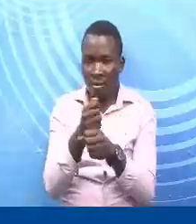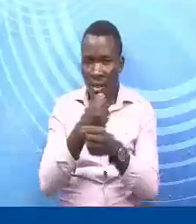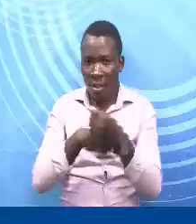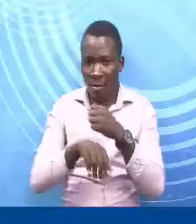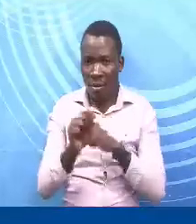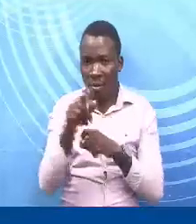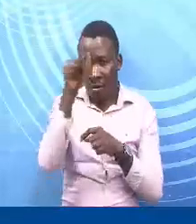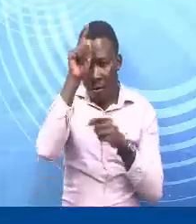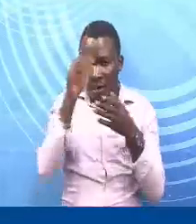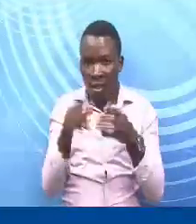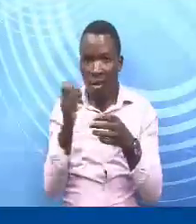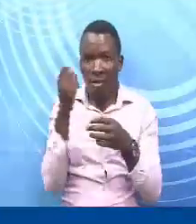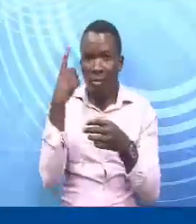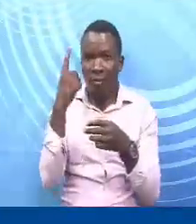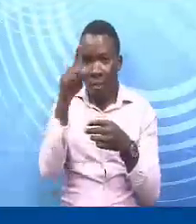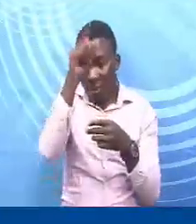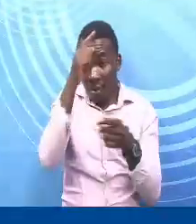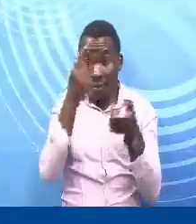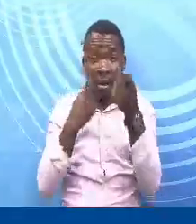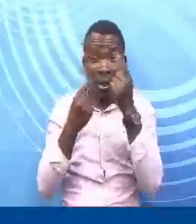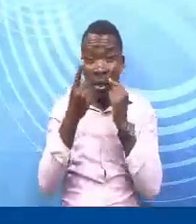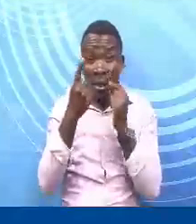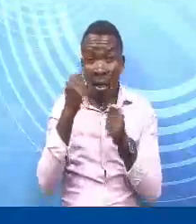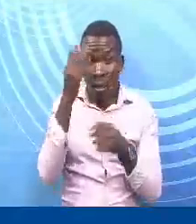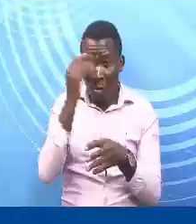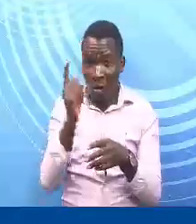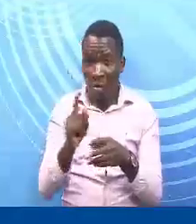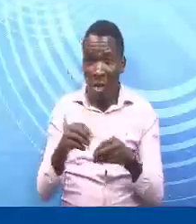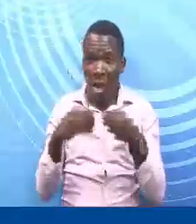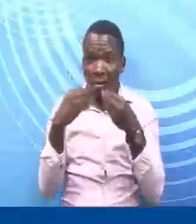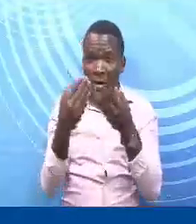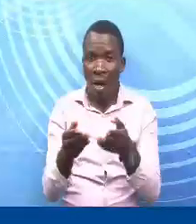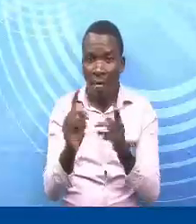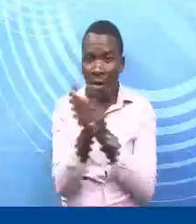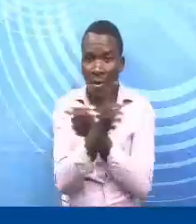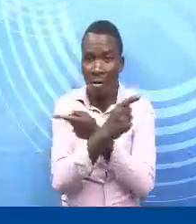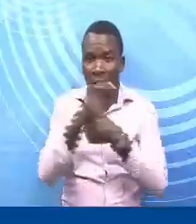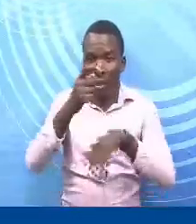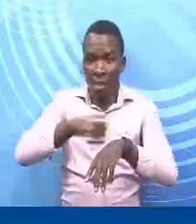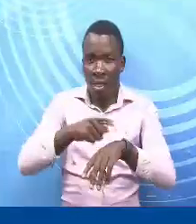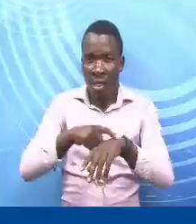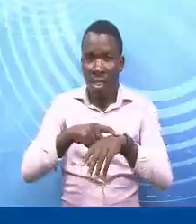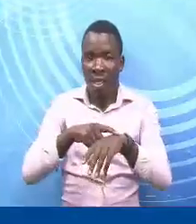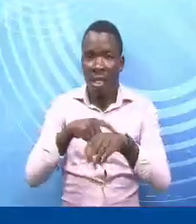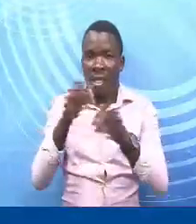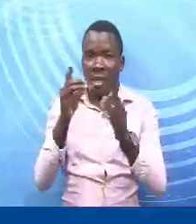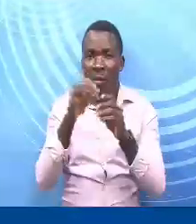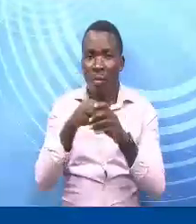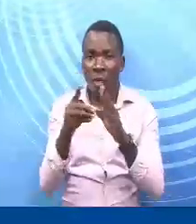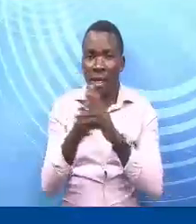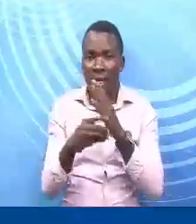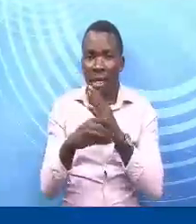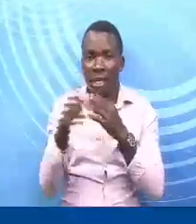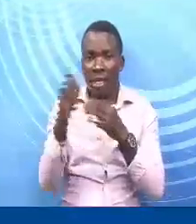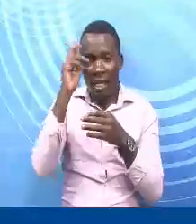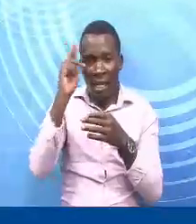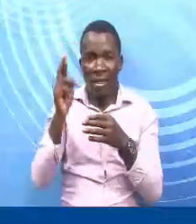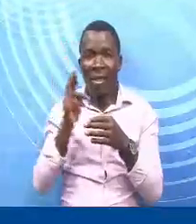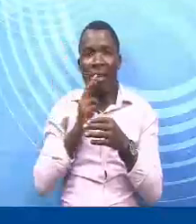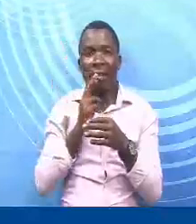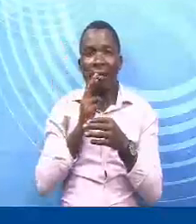kumvikana abaturage barira kubera kudahabwa ingurane ku gihe itambwe mu karere ka Ruhango. Iyi ni BTN TV, njye